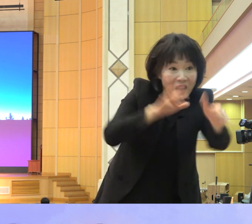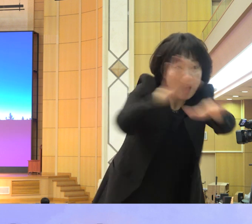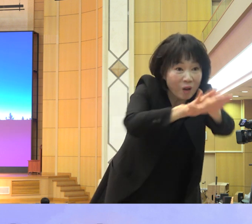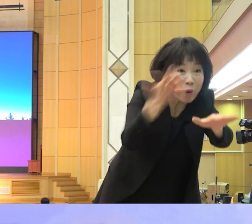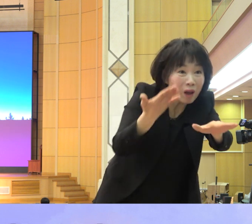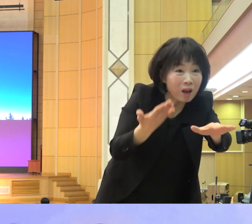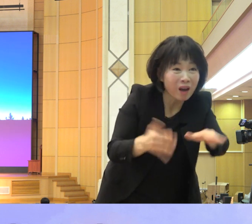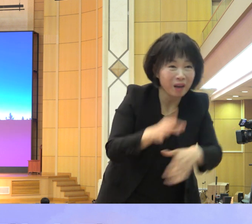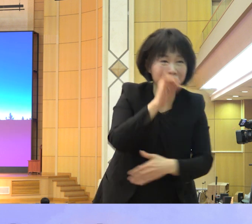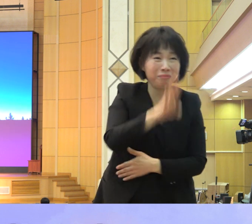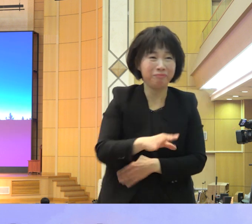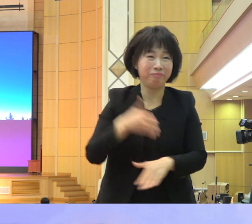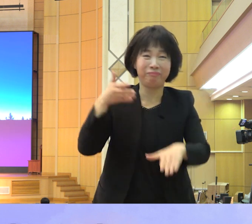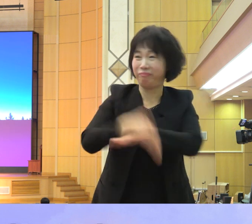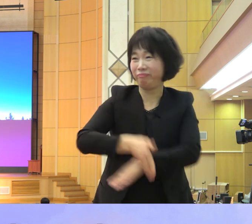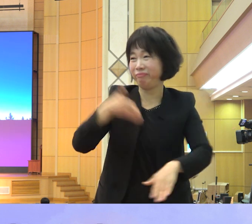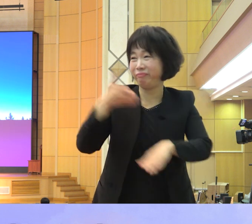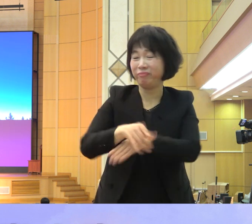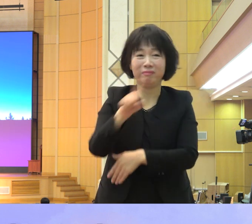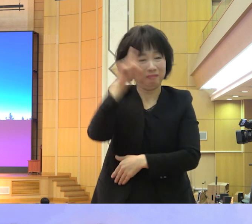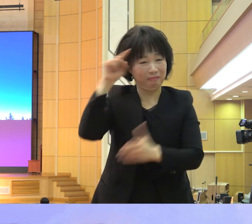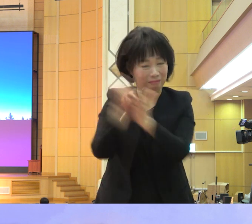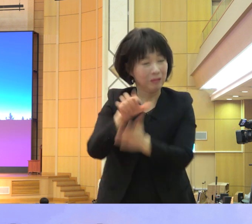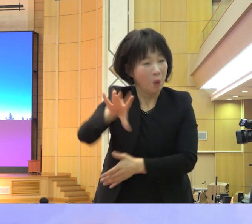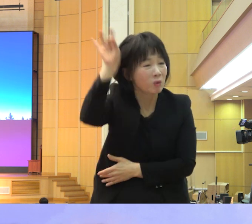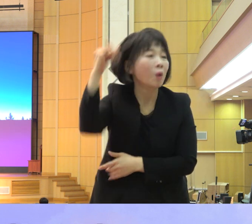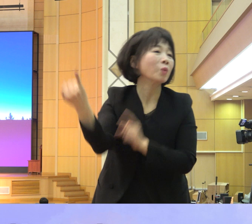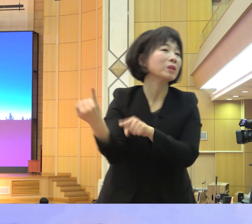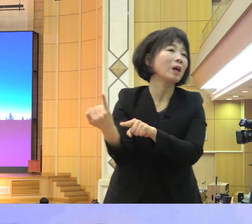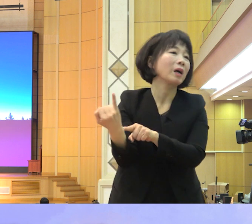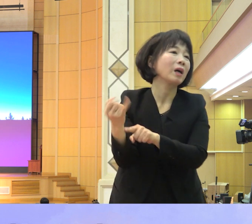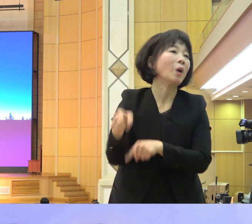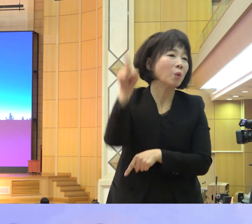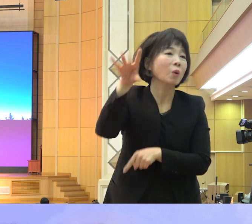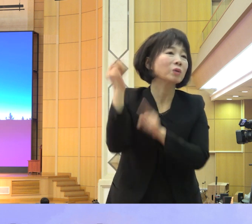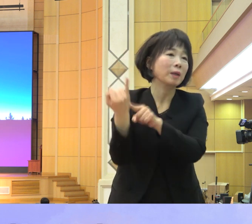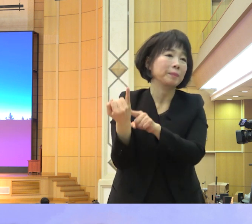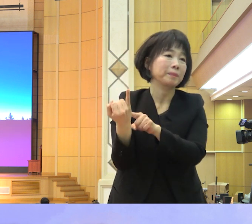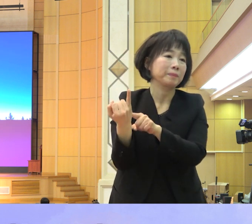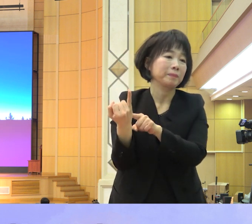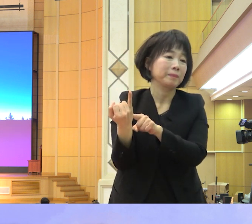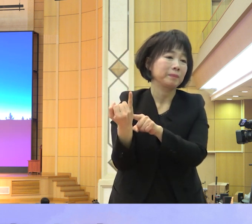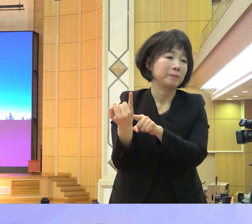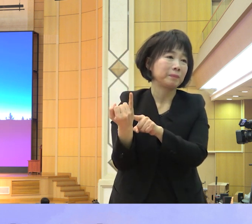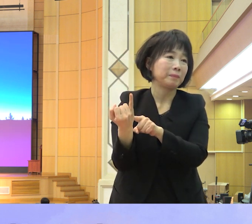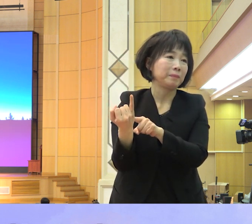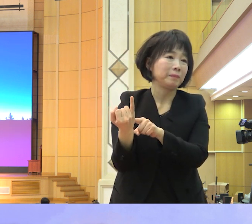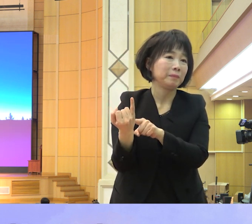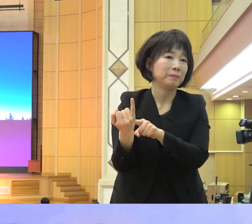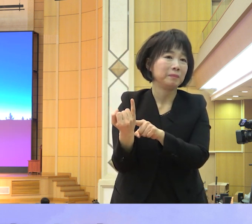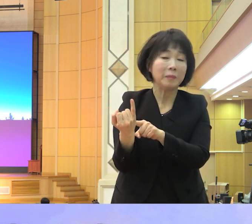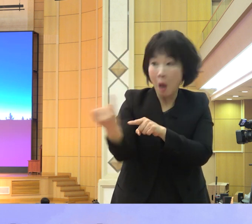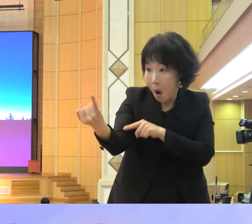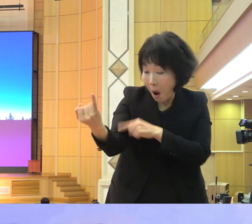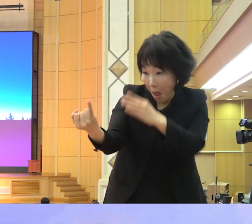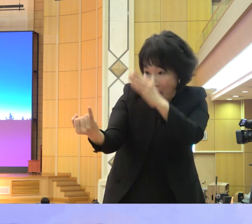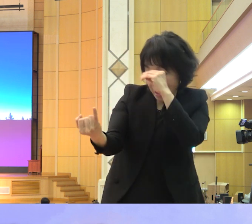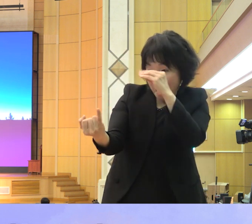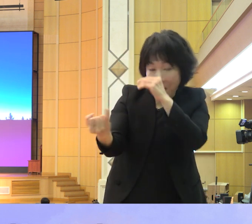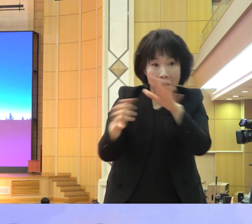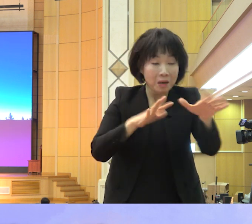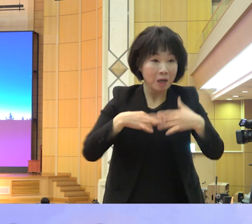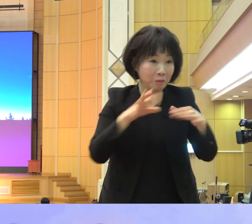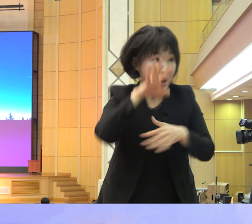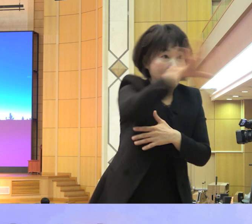예수 믿으면 구원받아요, 예수 믿으면 천국 가요, 예수 믿으면, 그것은 그냥 누가 한 말을 그대로 따라한 것이지 믿음으로 한